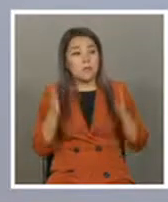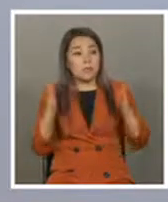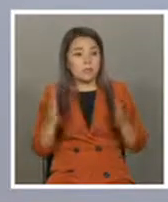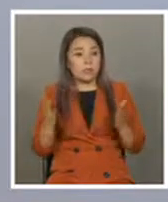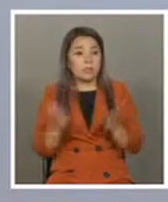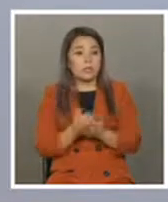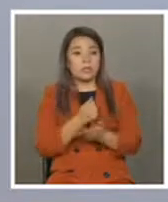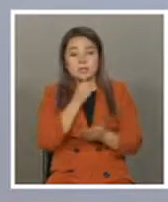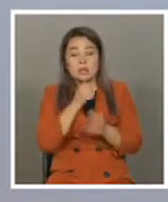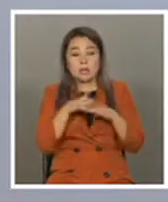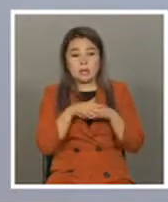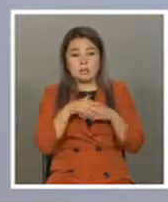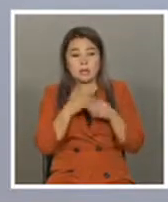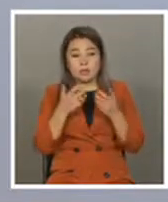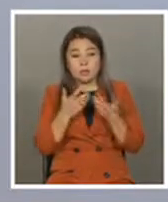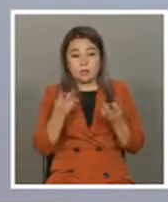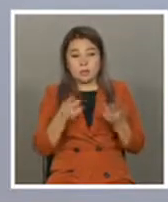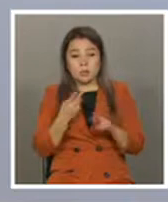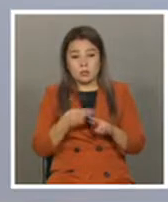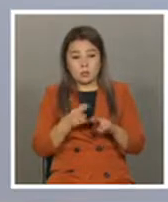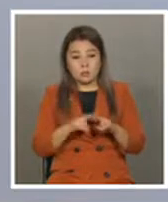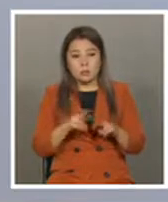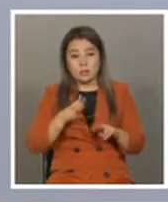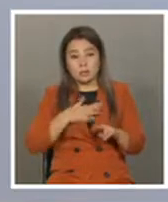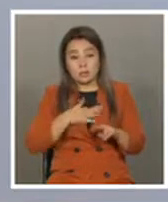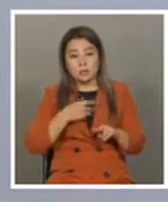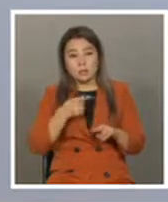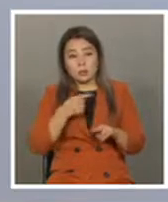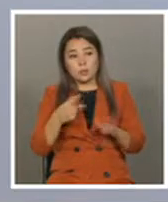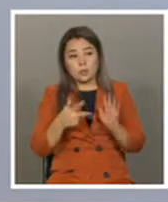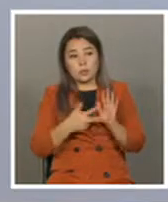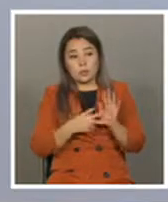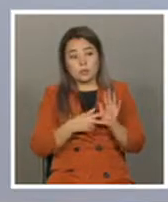есептеп аламыз. Сонымен бірінші бізде минус